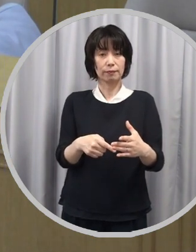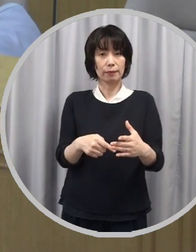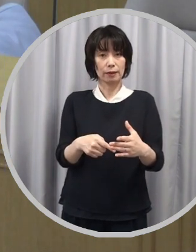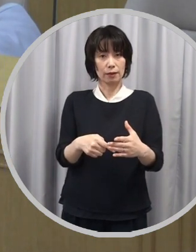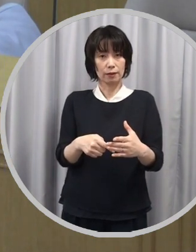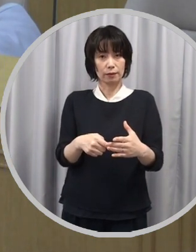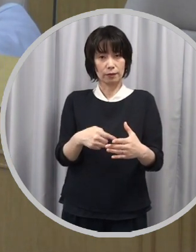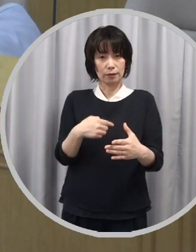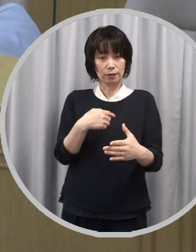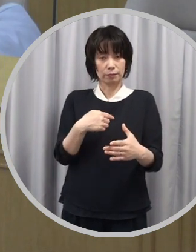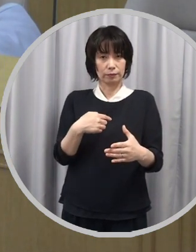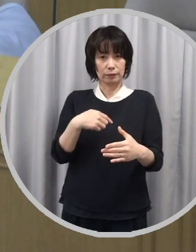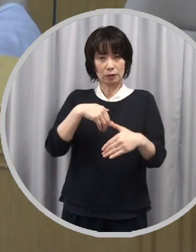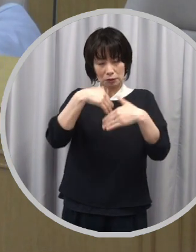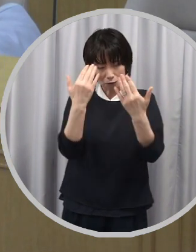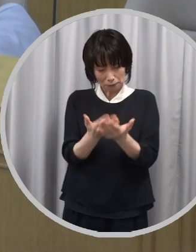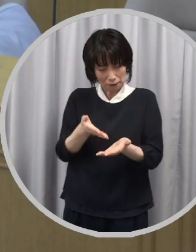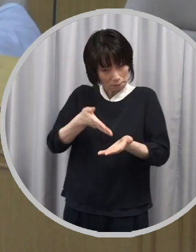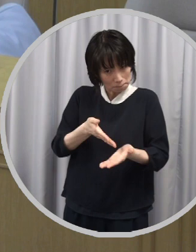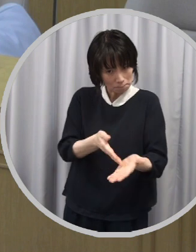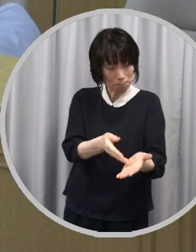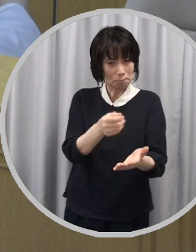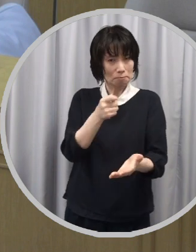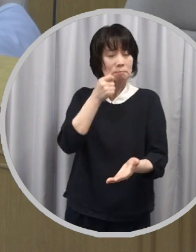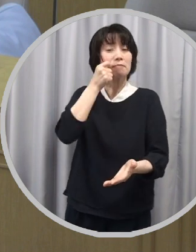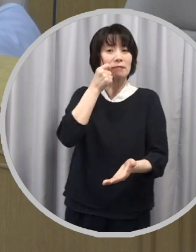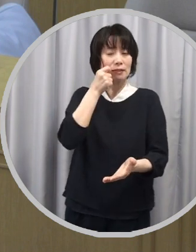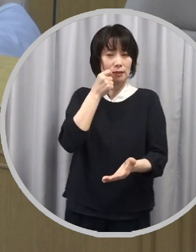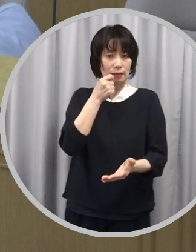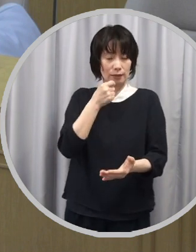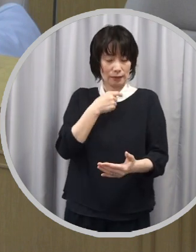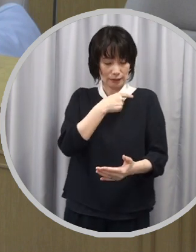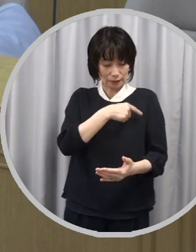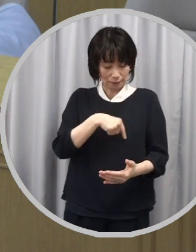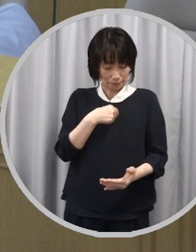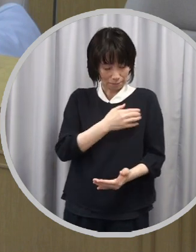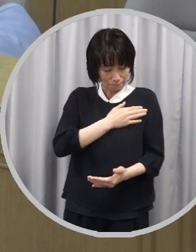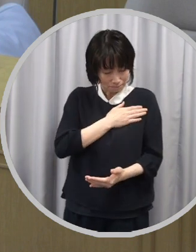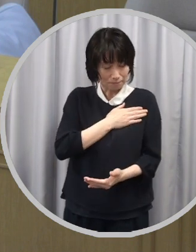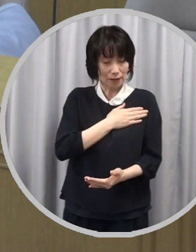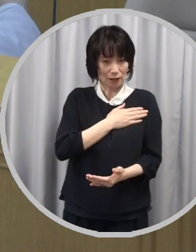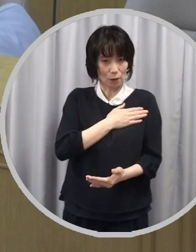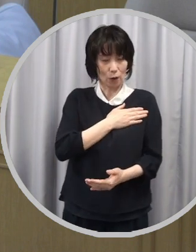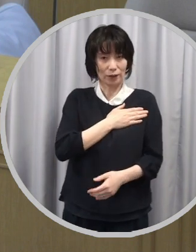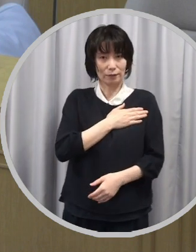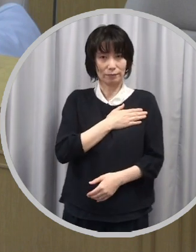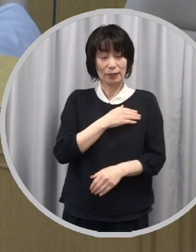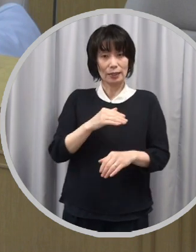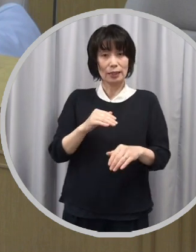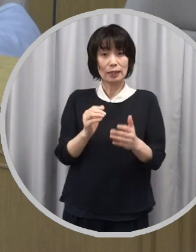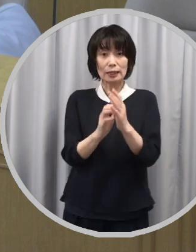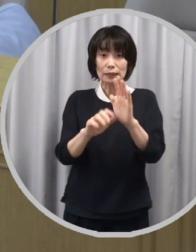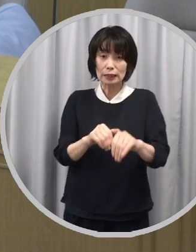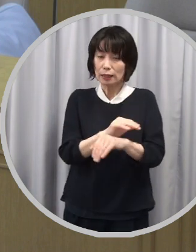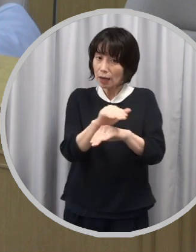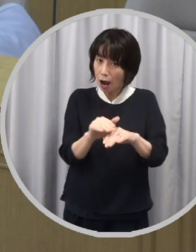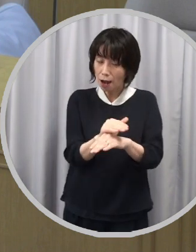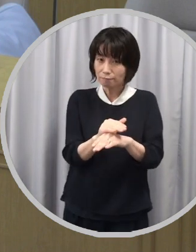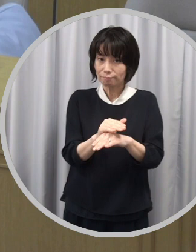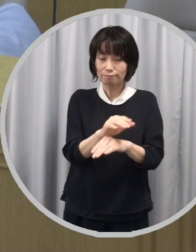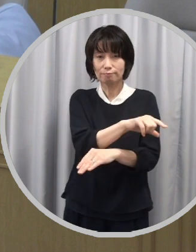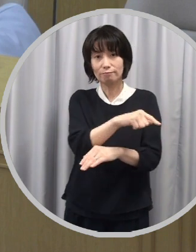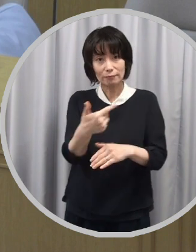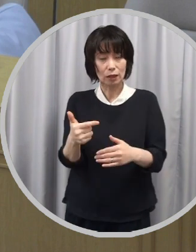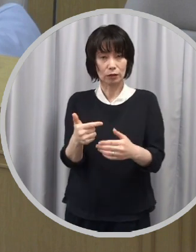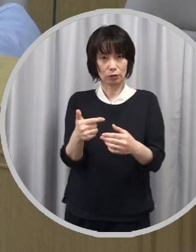語り尽くせぬご自身の決意、秘めたる思い、また石狩愛など3点にわ